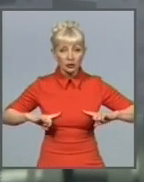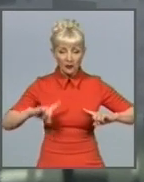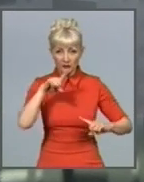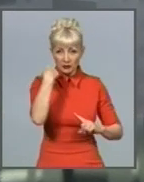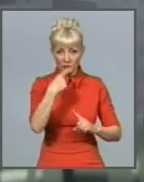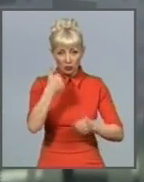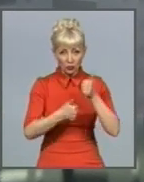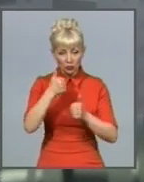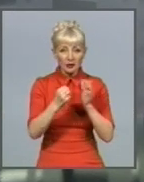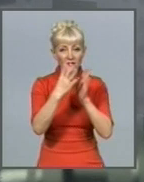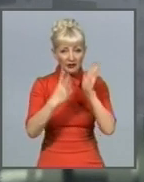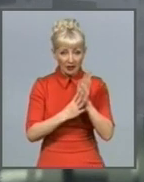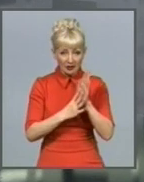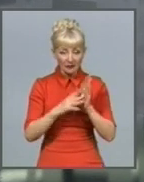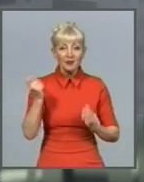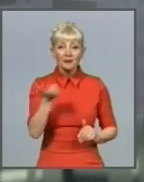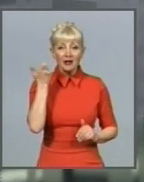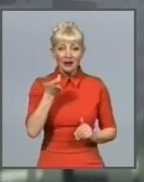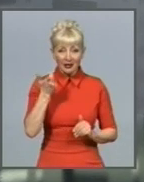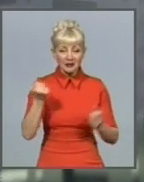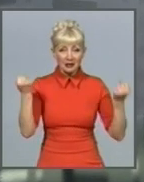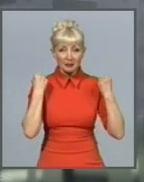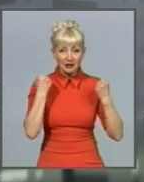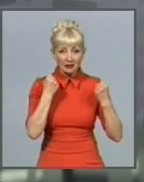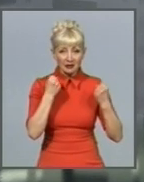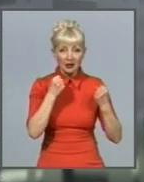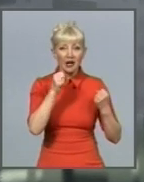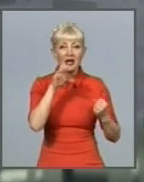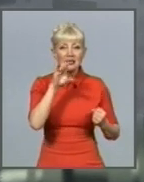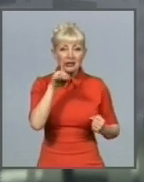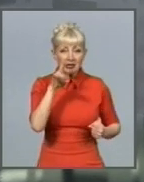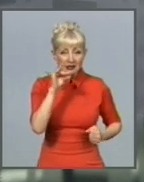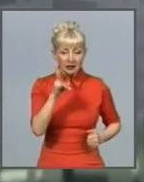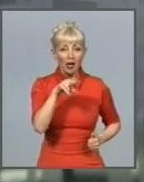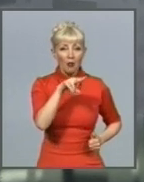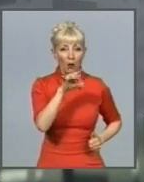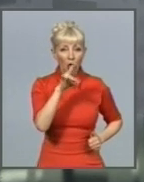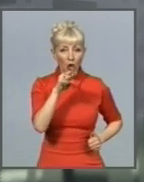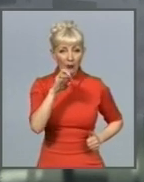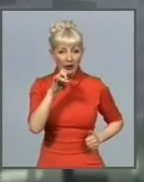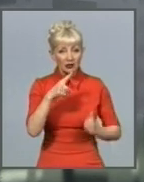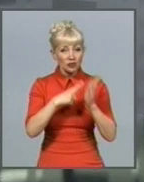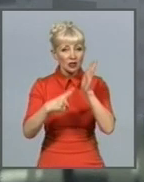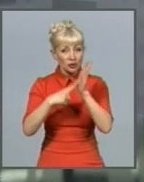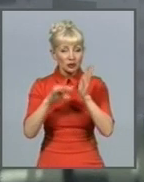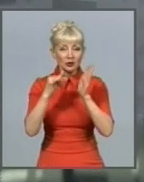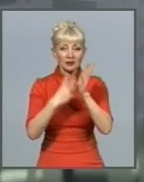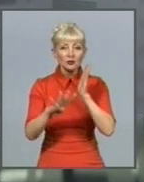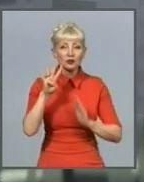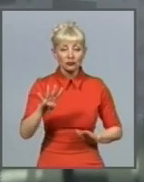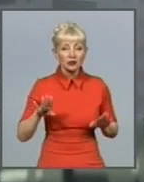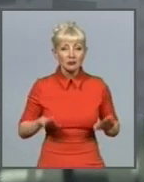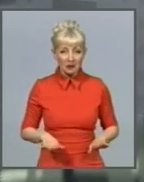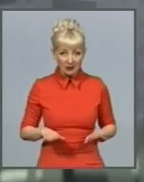19-м. Харьковские биатлонисты Юрий Сытник и Александр Пономаренко заняли 66-е и 94-е места